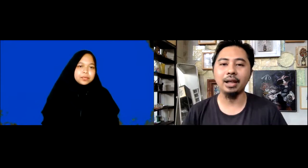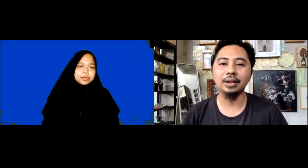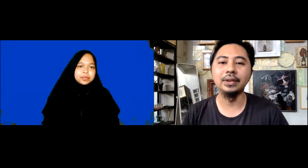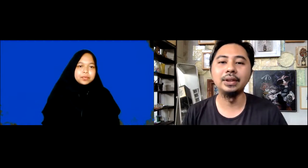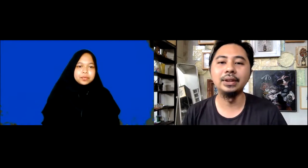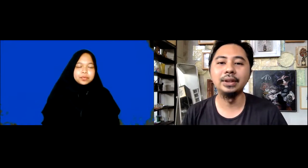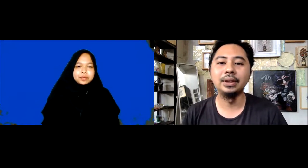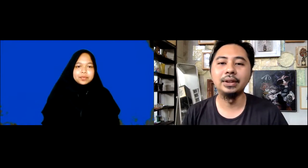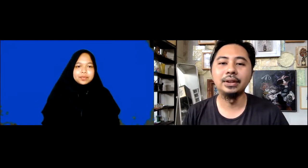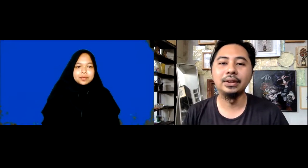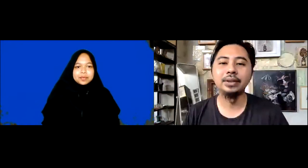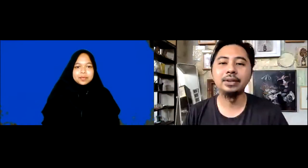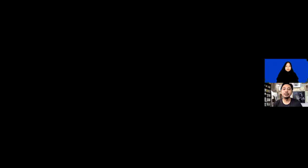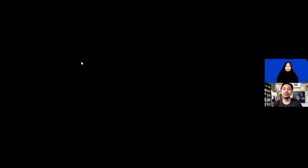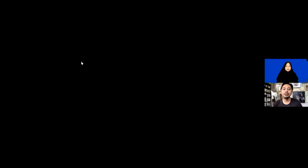Nah.